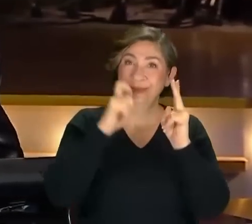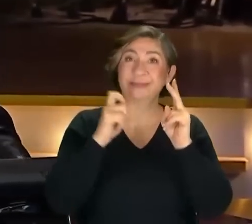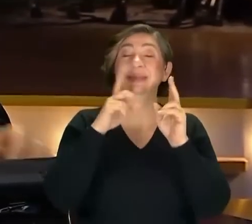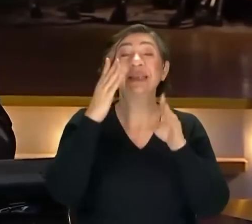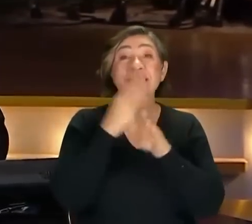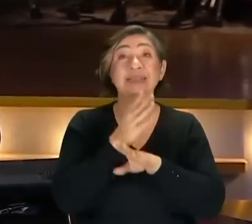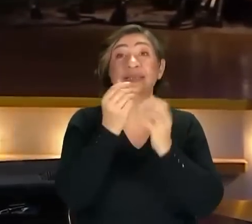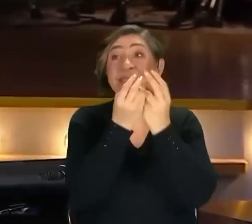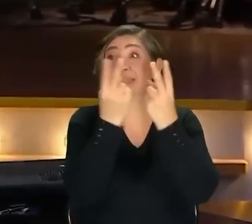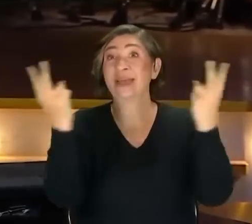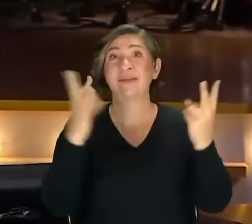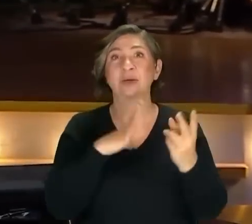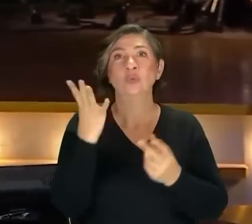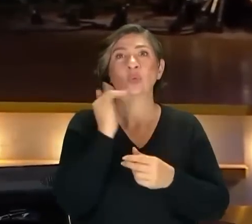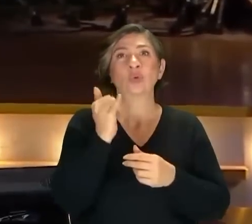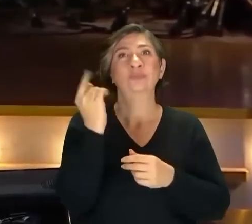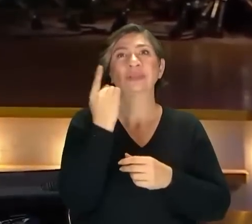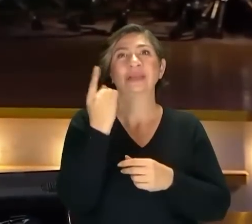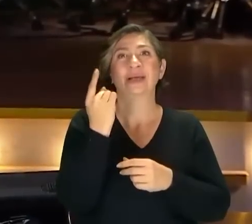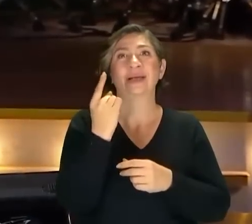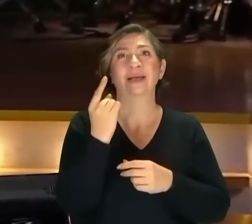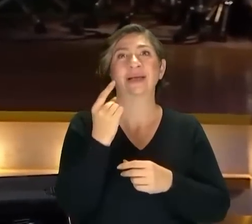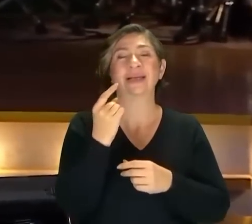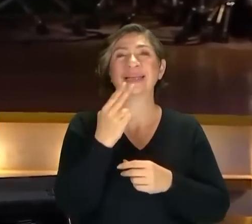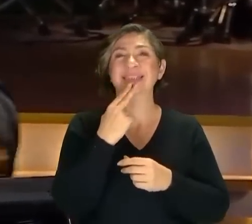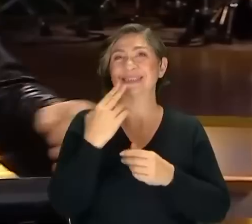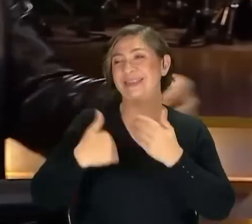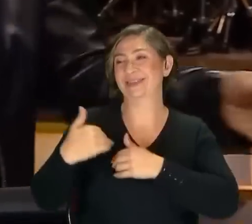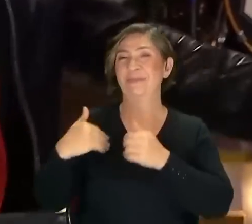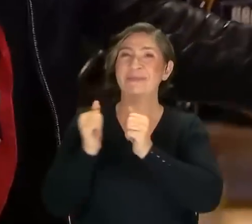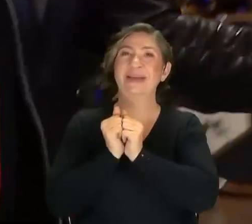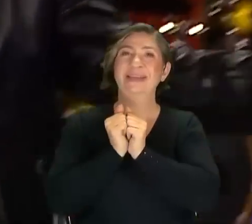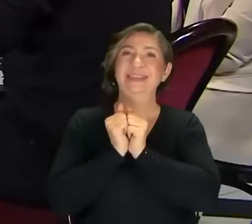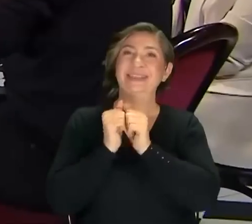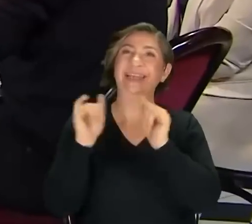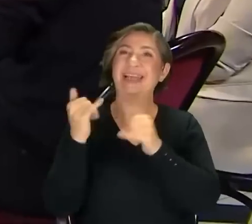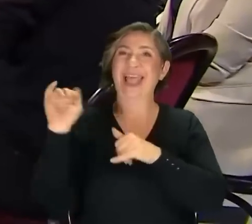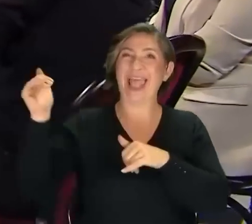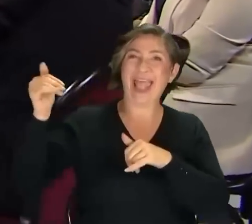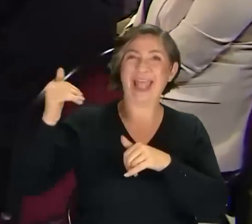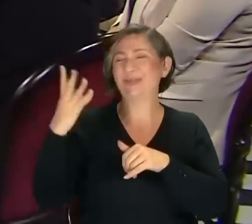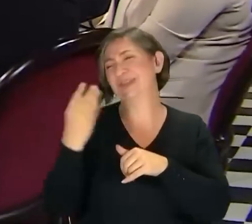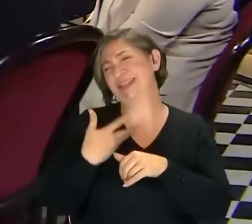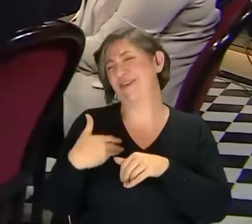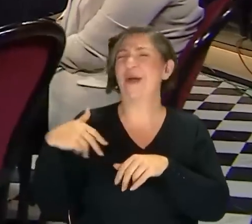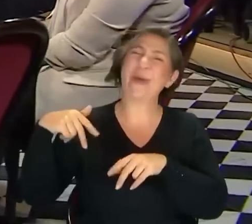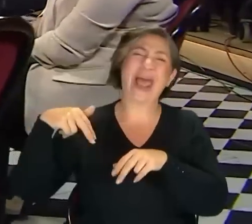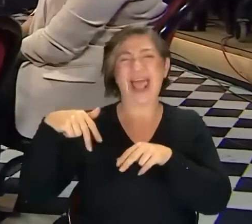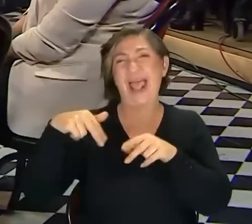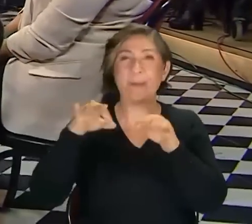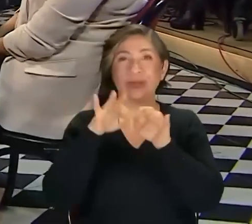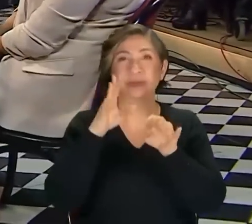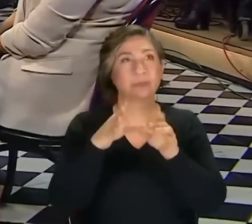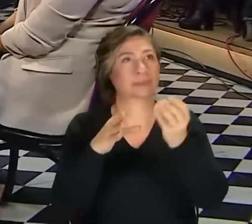Yemin ediyorum sana serim var ve çok kötü bir şey. Düşünsene. Kız arkadaşınla eğlenmişsin. Hani seni çok seviyorum falan